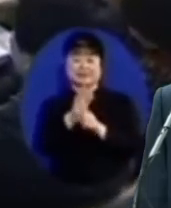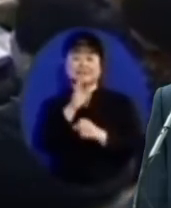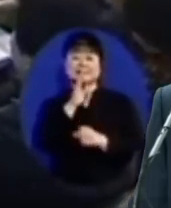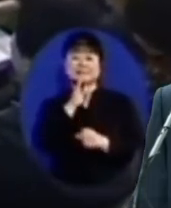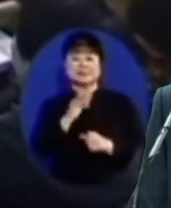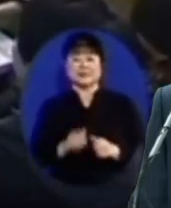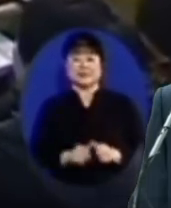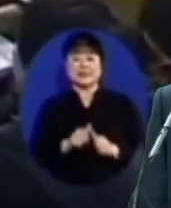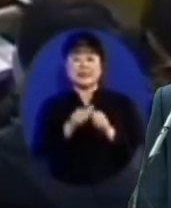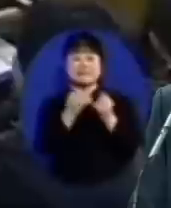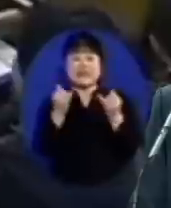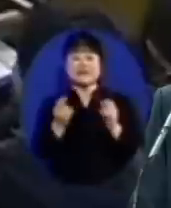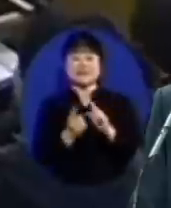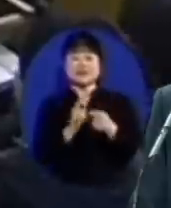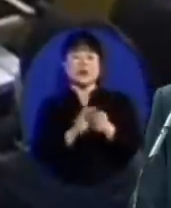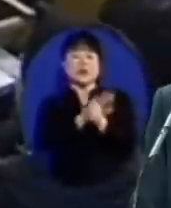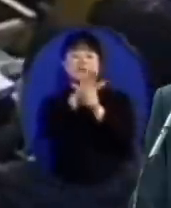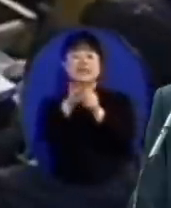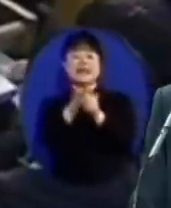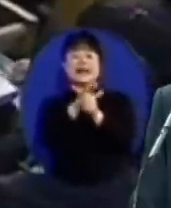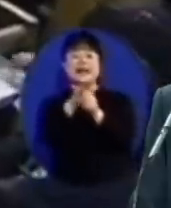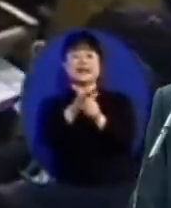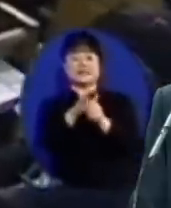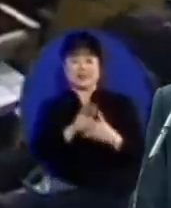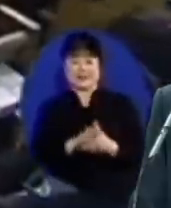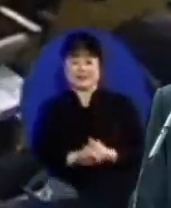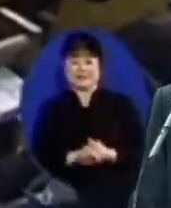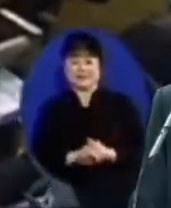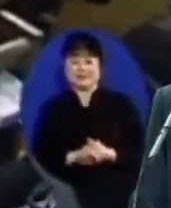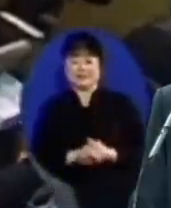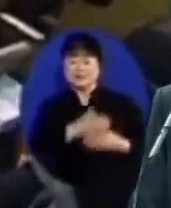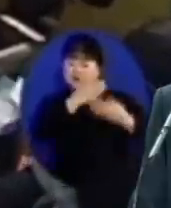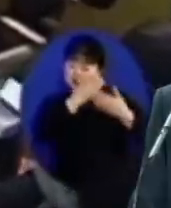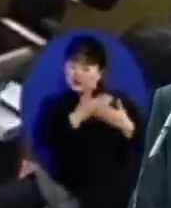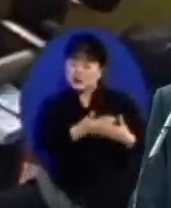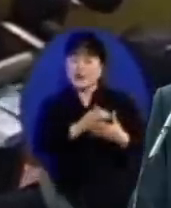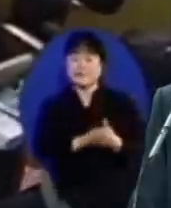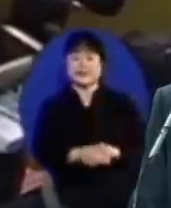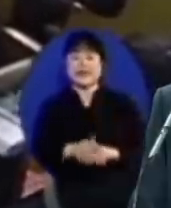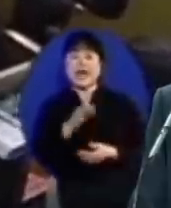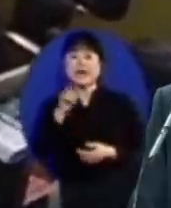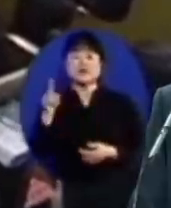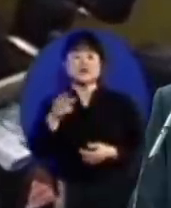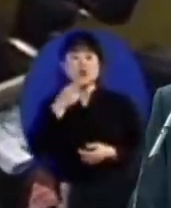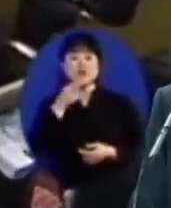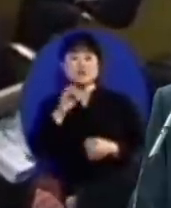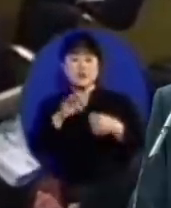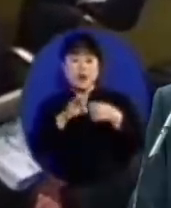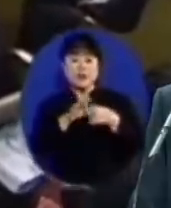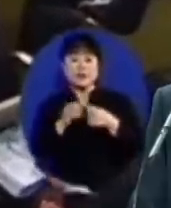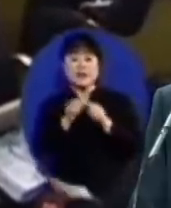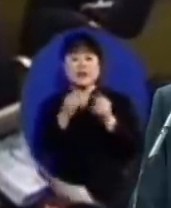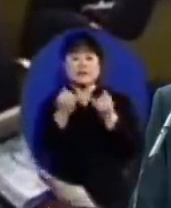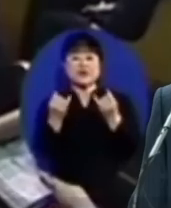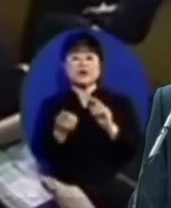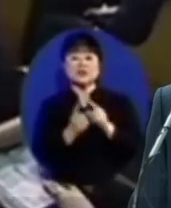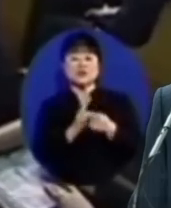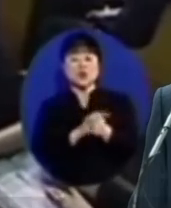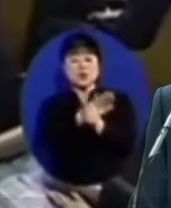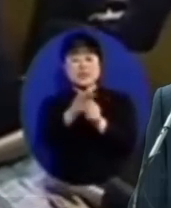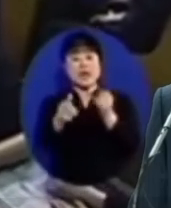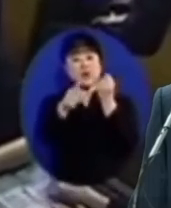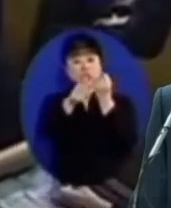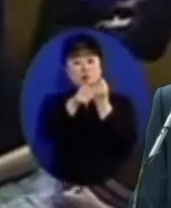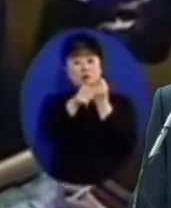사랑은 이성 간의 사랑입니다. 남녀 간의 사랑인 것입니다. 대단히 중요합니다. 에로스가 없으면 남녀가 서로 사랑하고